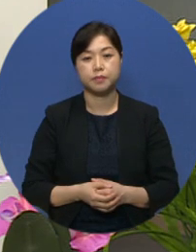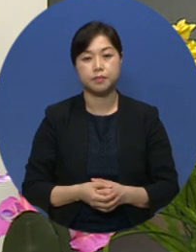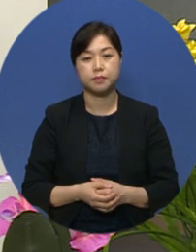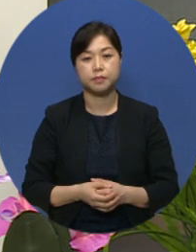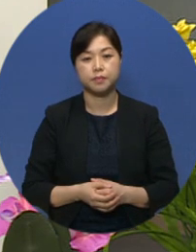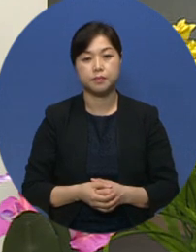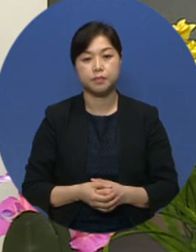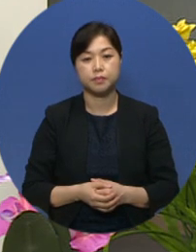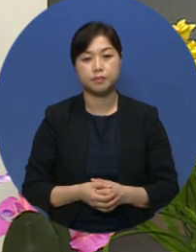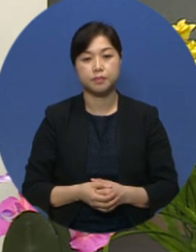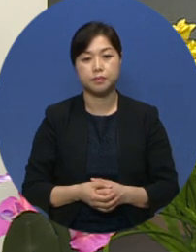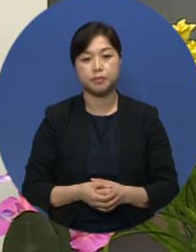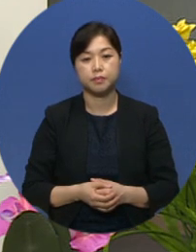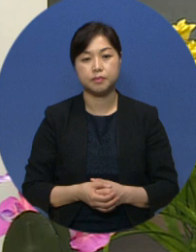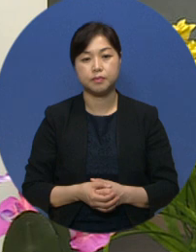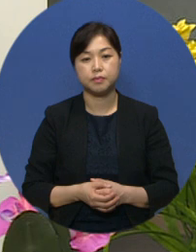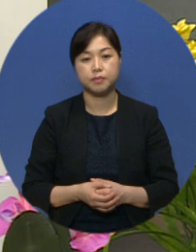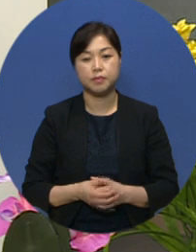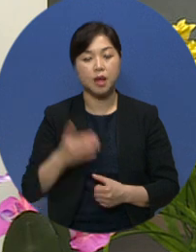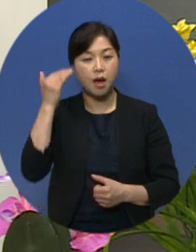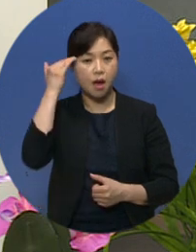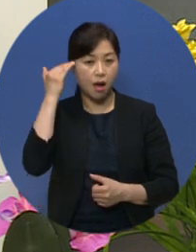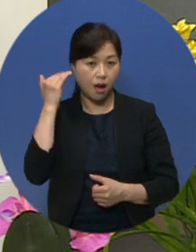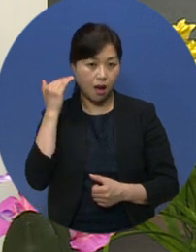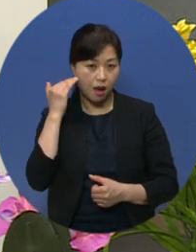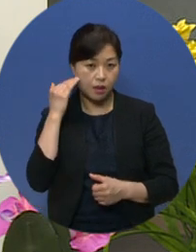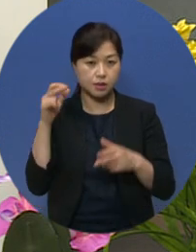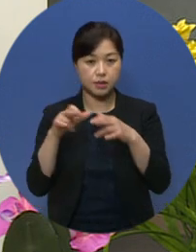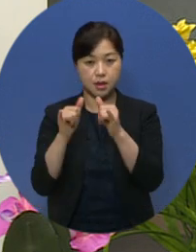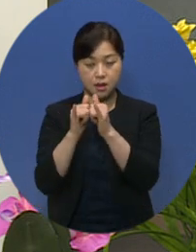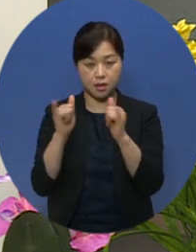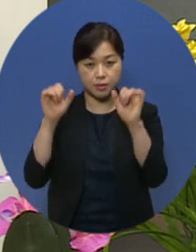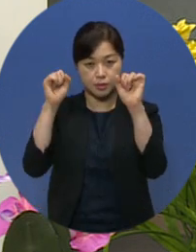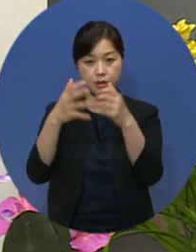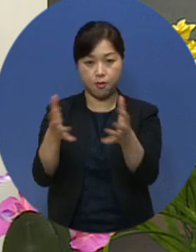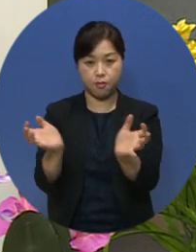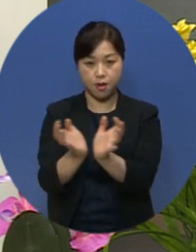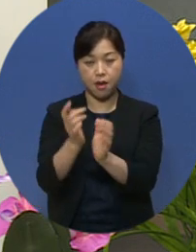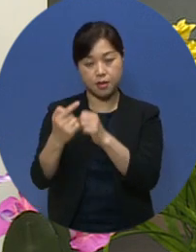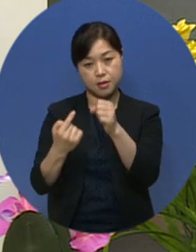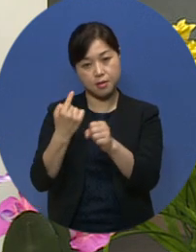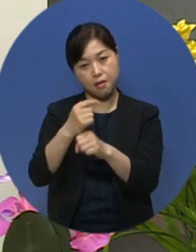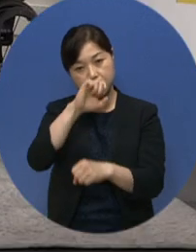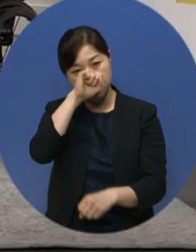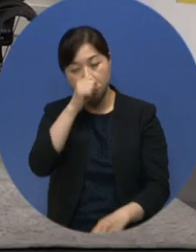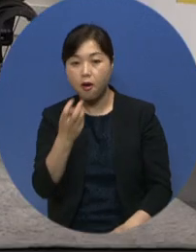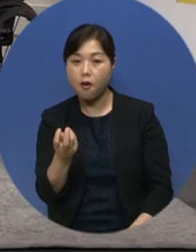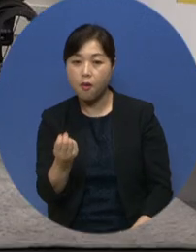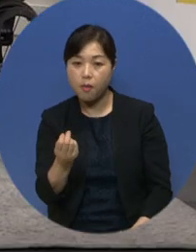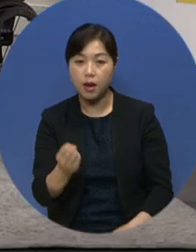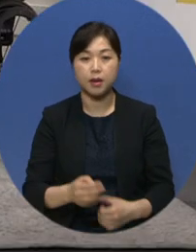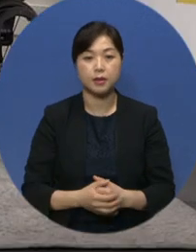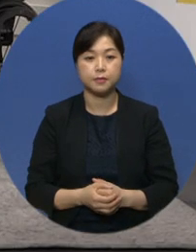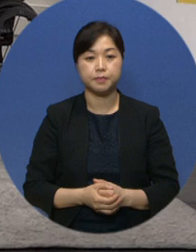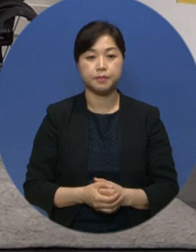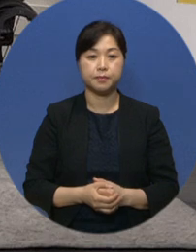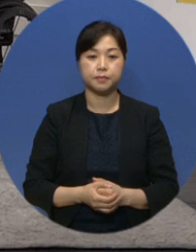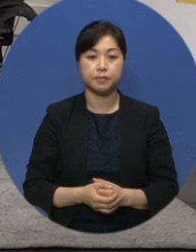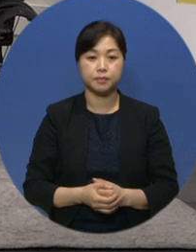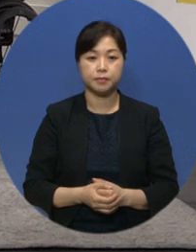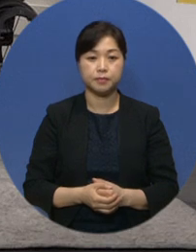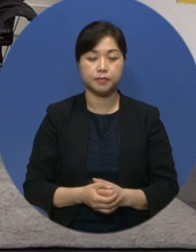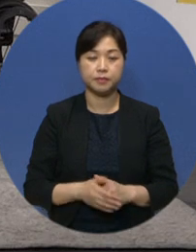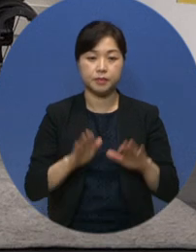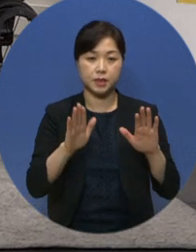같은데 이 장애인체육회 의 연예 사는 어느 정도 됩니다 저희들이 지금 현재 지 직접